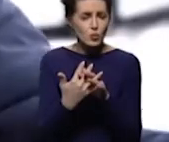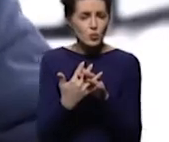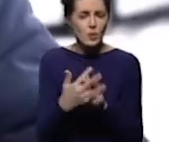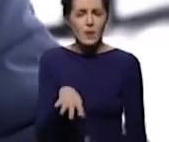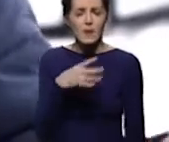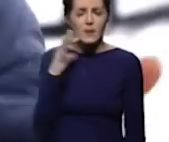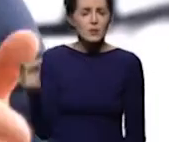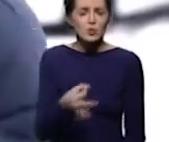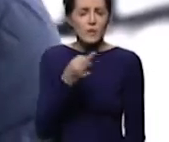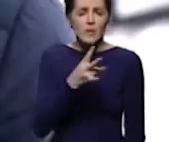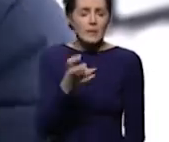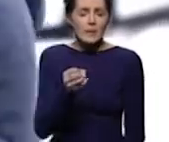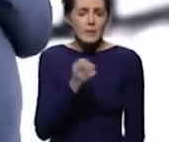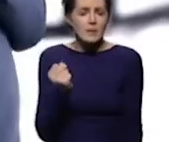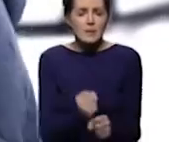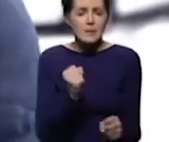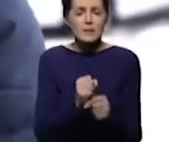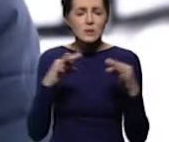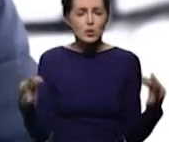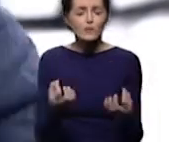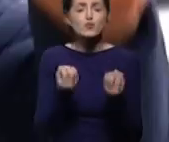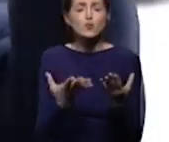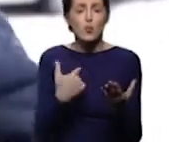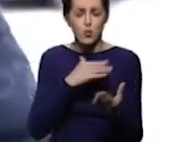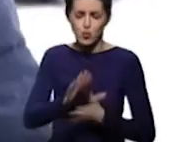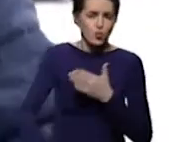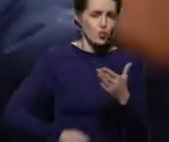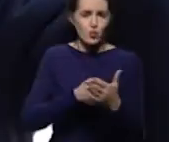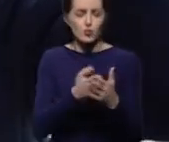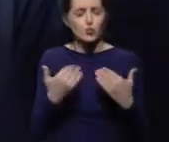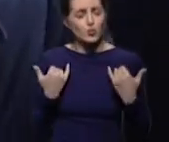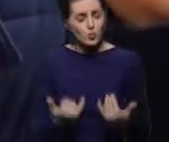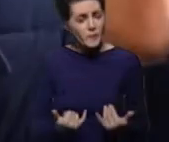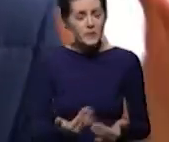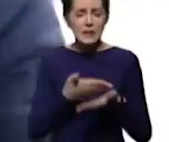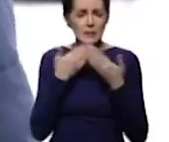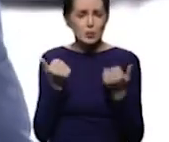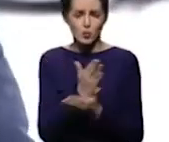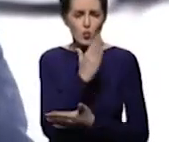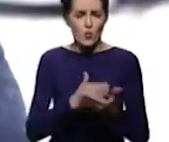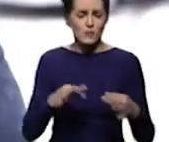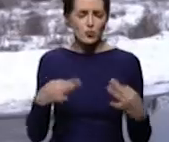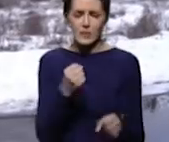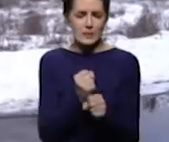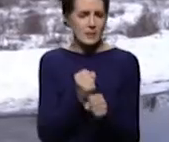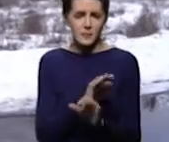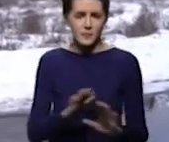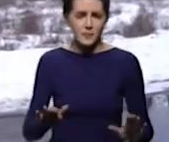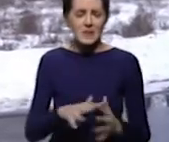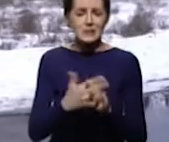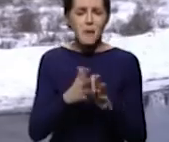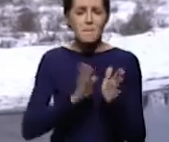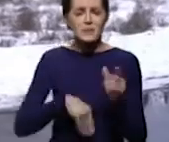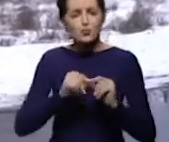не делалось с первого дня, сколько я здесь живу, и вот по сегодняшний день вообще ничего не делается. Село без